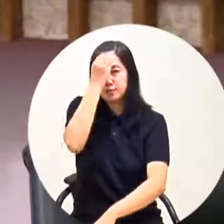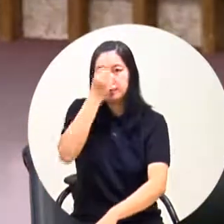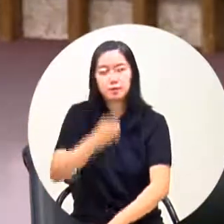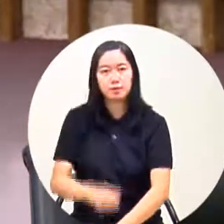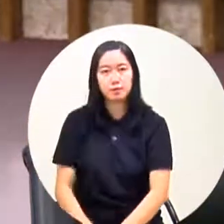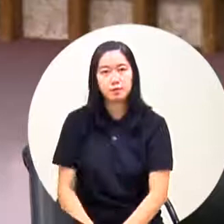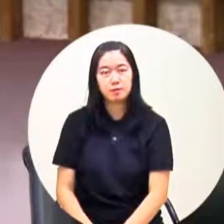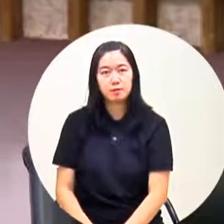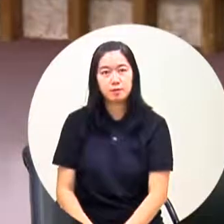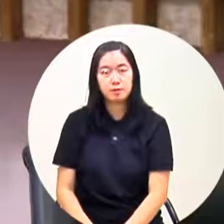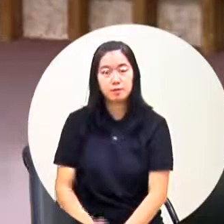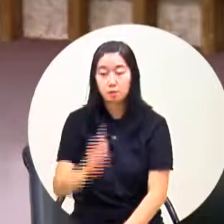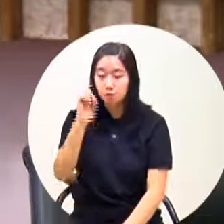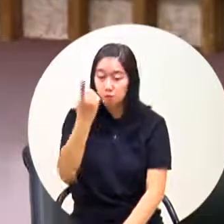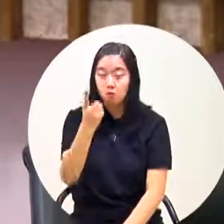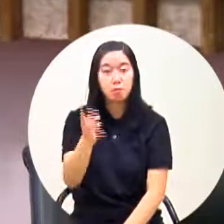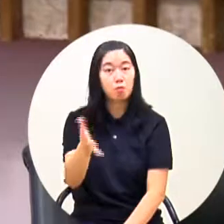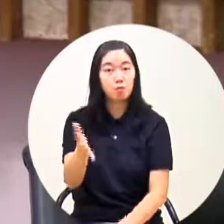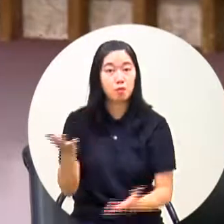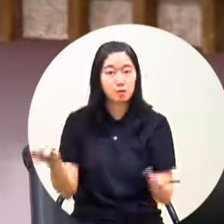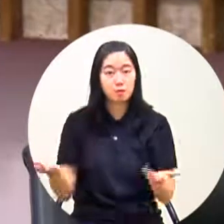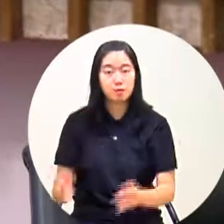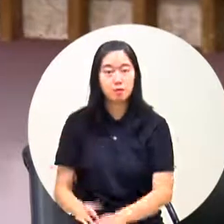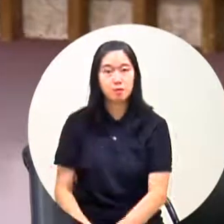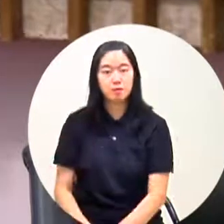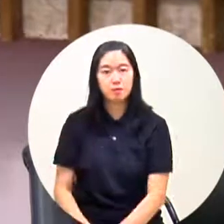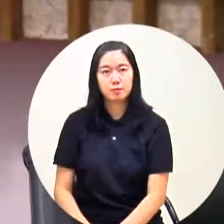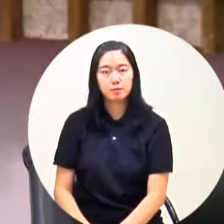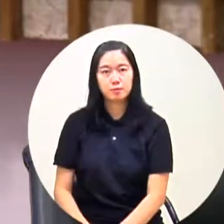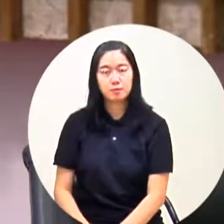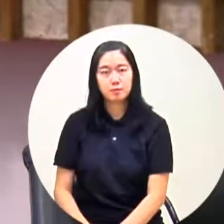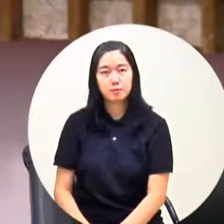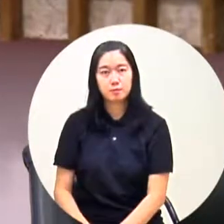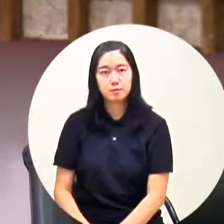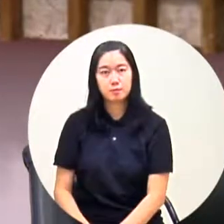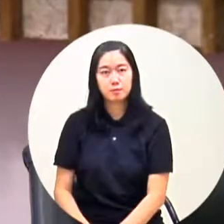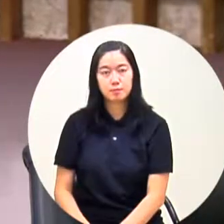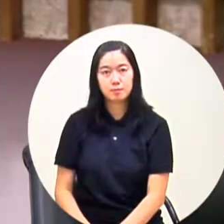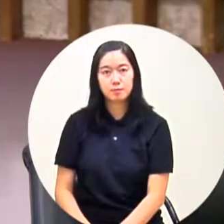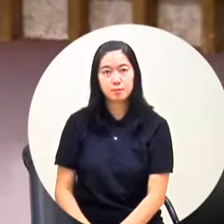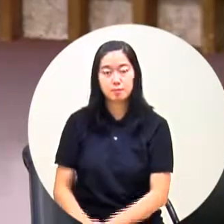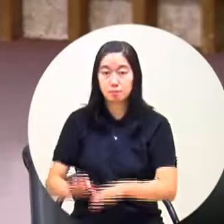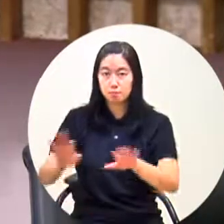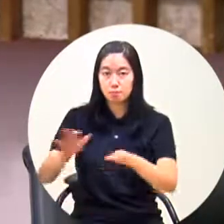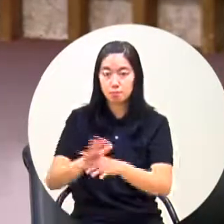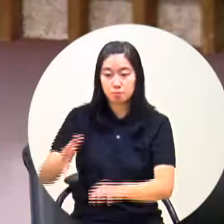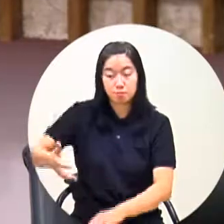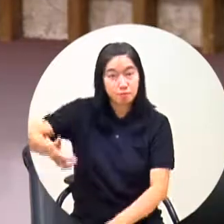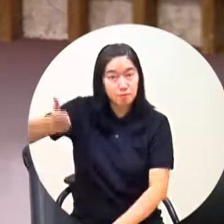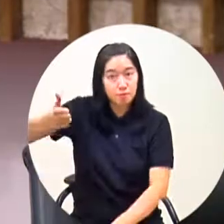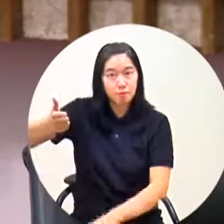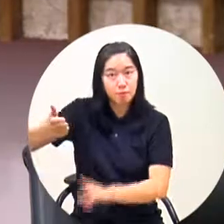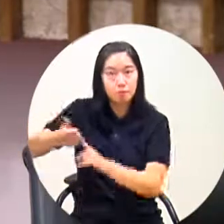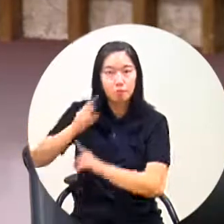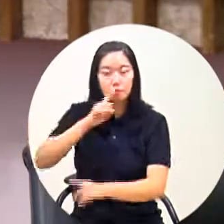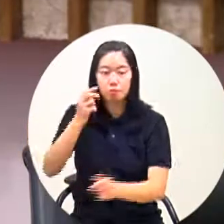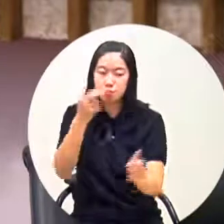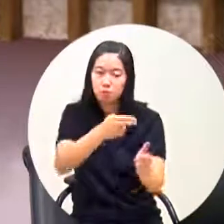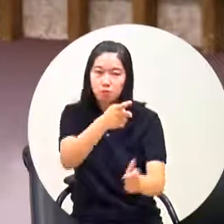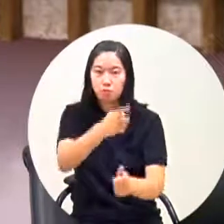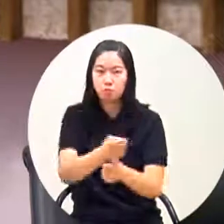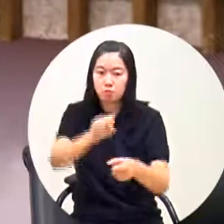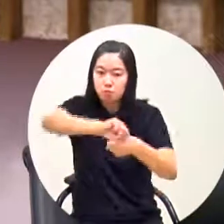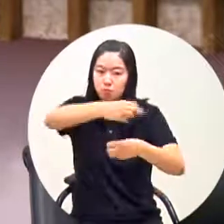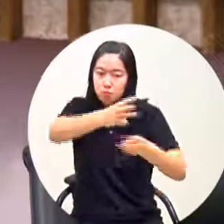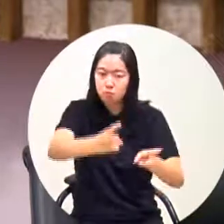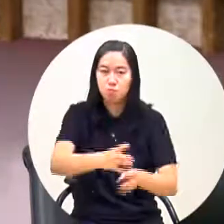原因，就是讲什么情形呢？会使讲呢？即摆拢是在资方，伊要叫你加班，一工